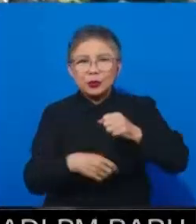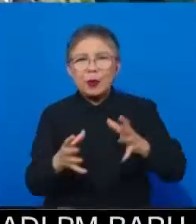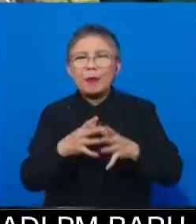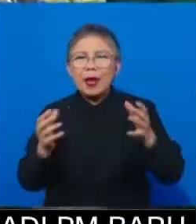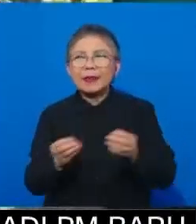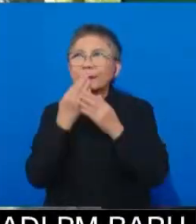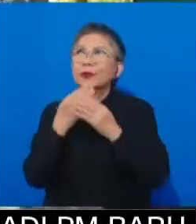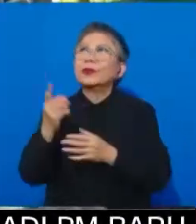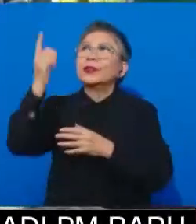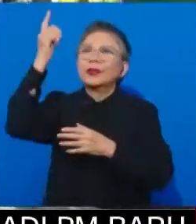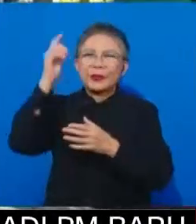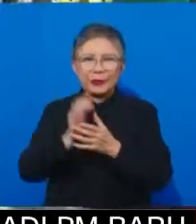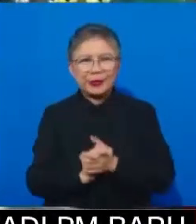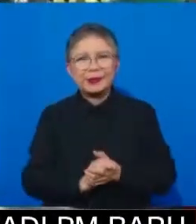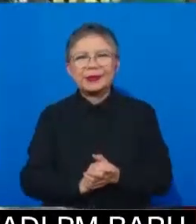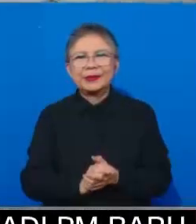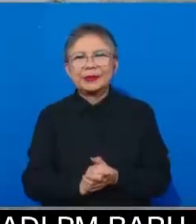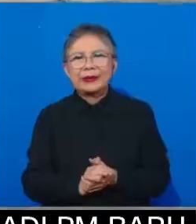melimpah dan dijauhkan dari musibah.